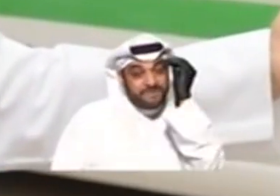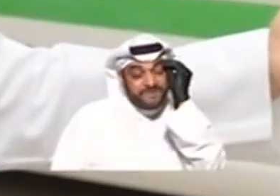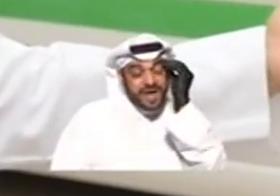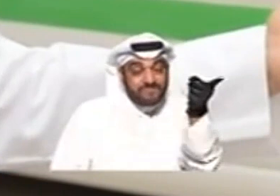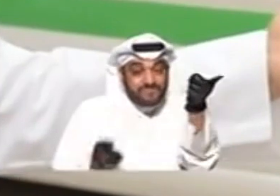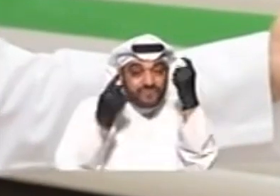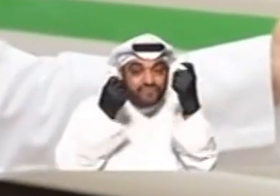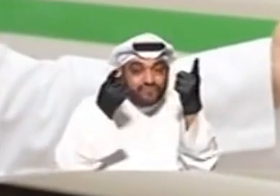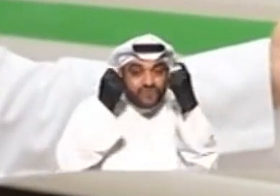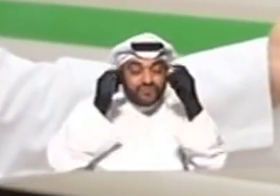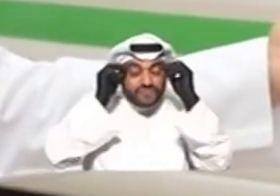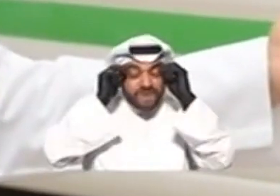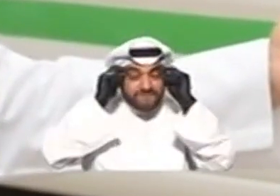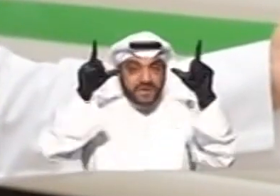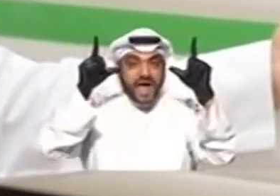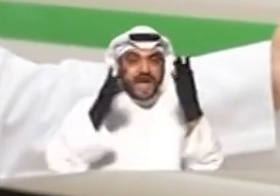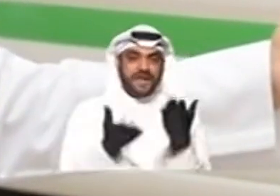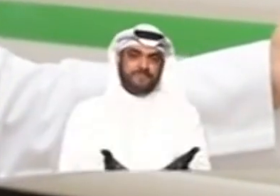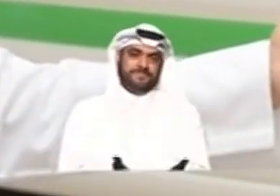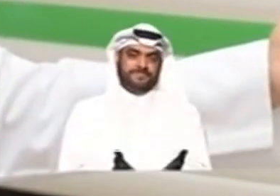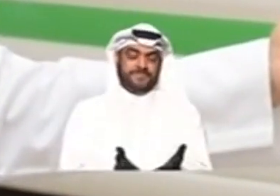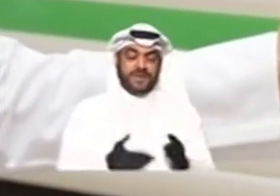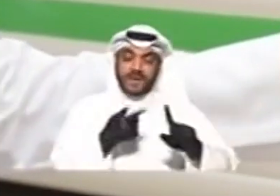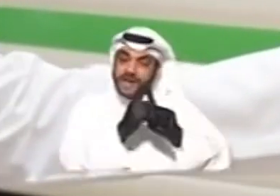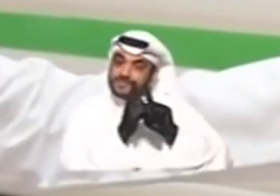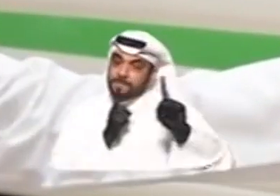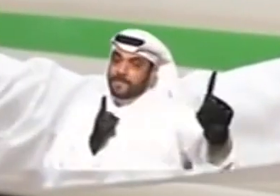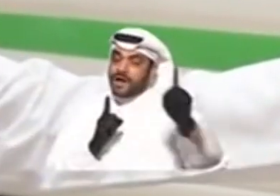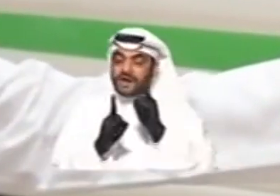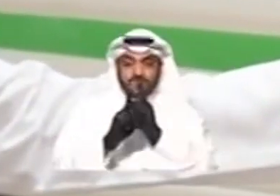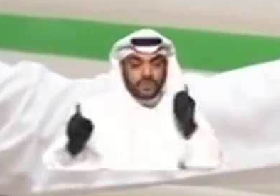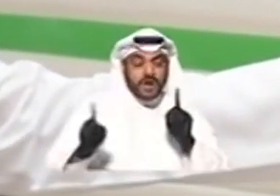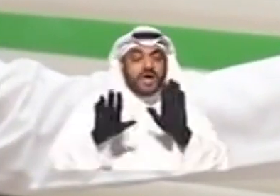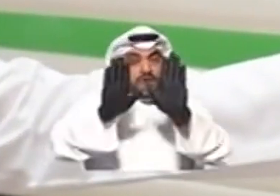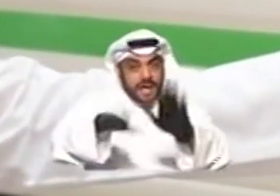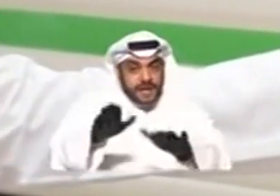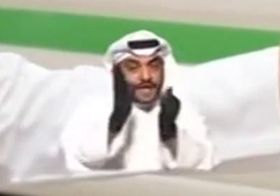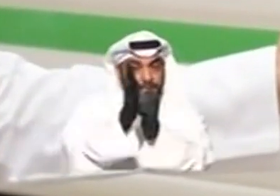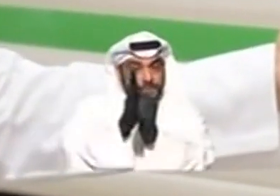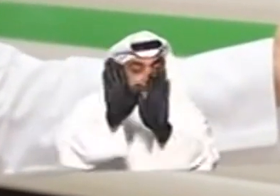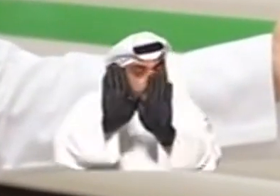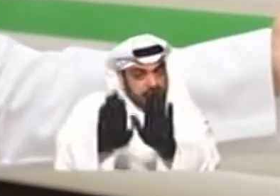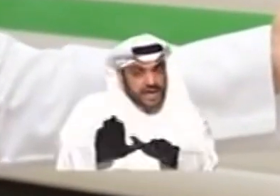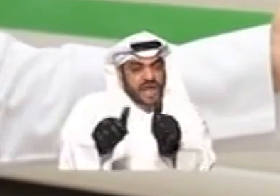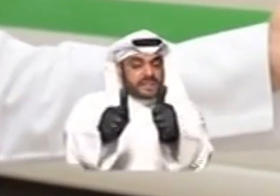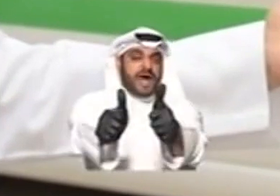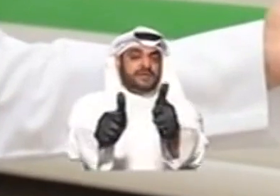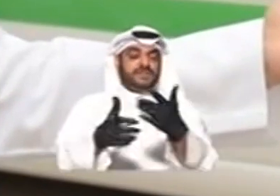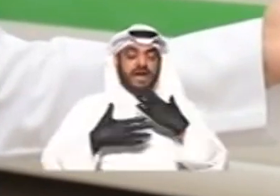ل يعني الحرص على تقليل انتقال العدوى